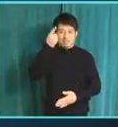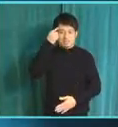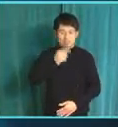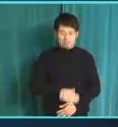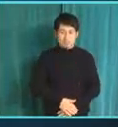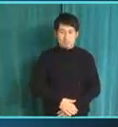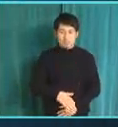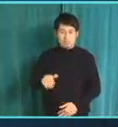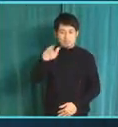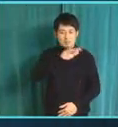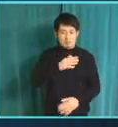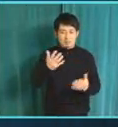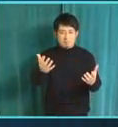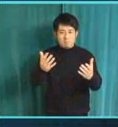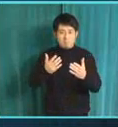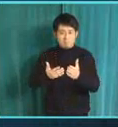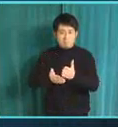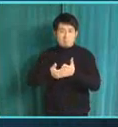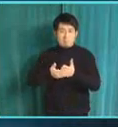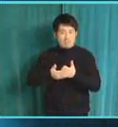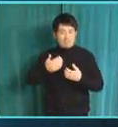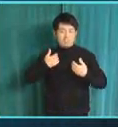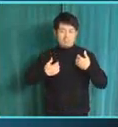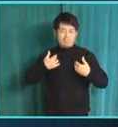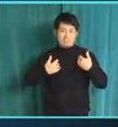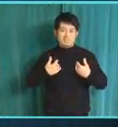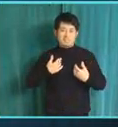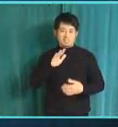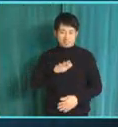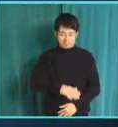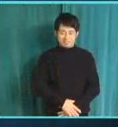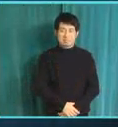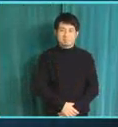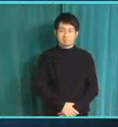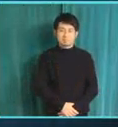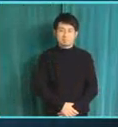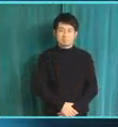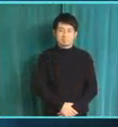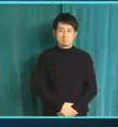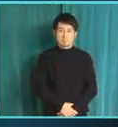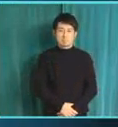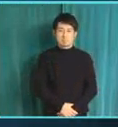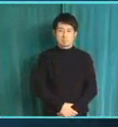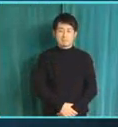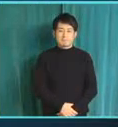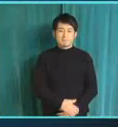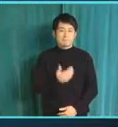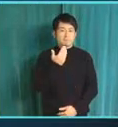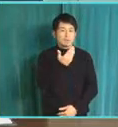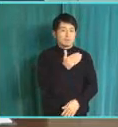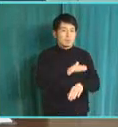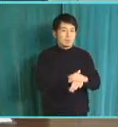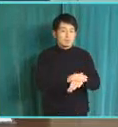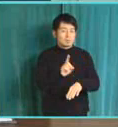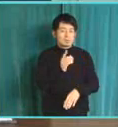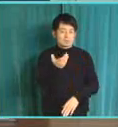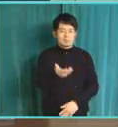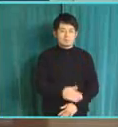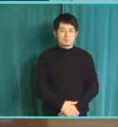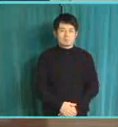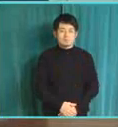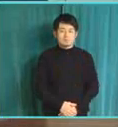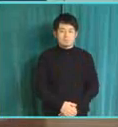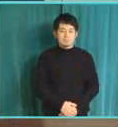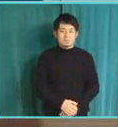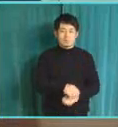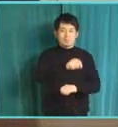なと思います。はい、仲間がたくさん増えるととても頼もしいので、はい、 では問い合わせ先を教えてください、はい、